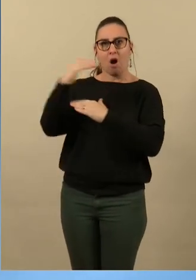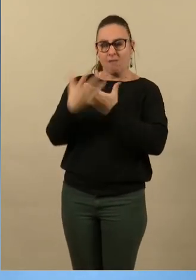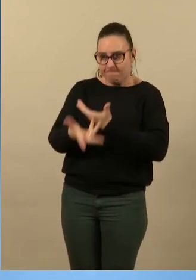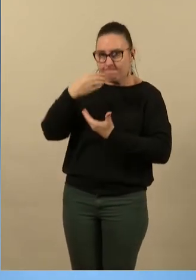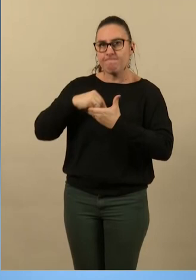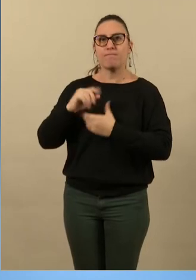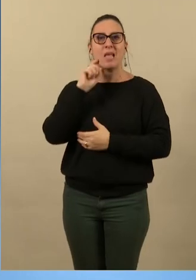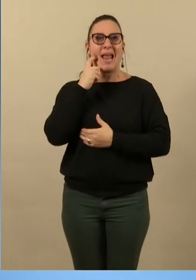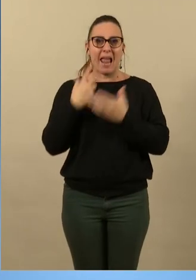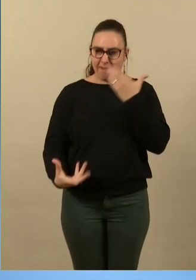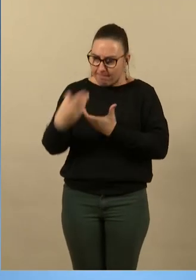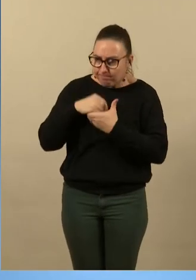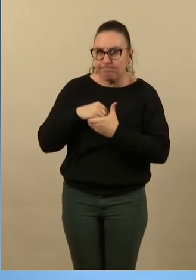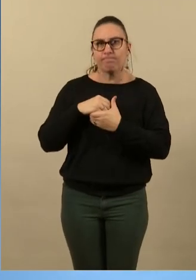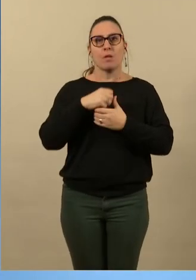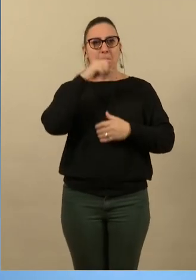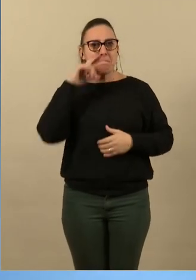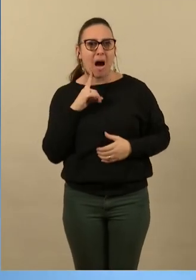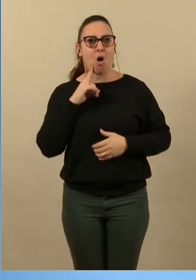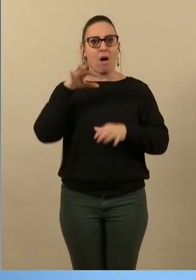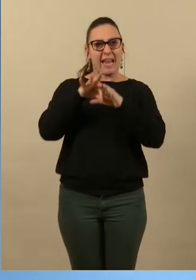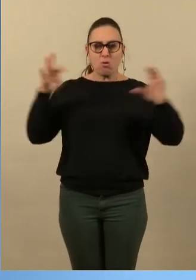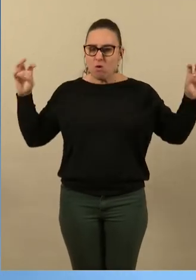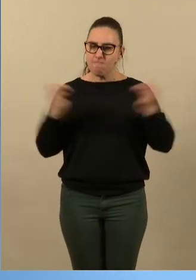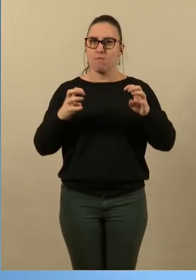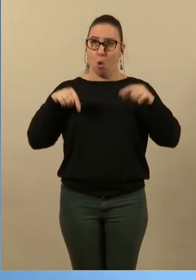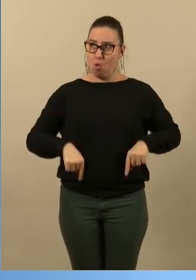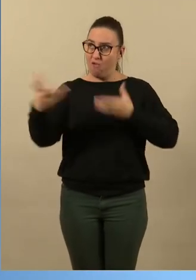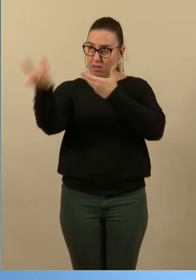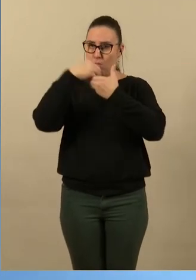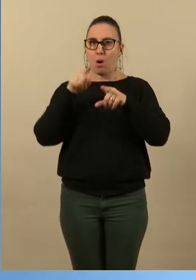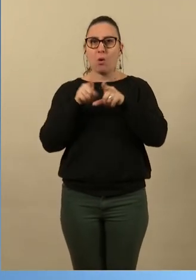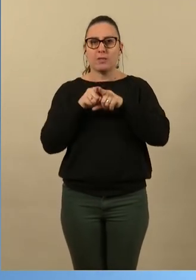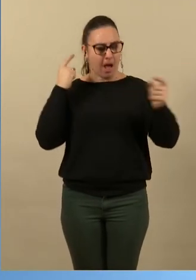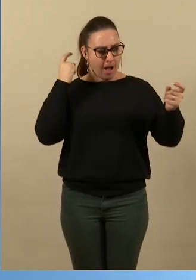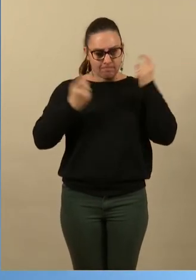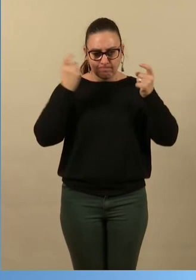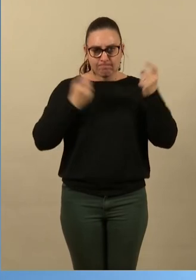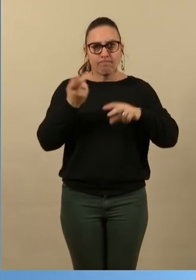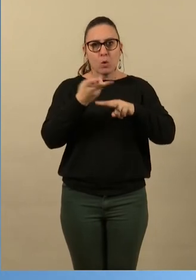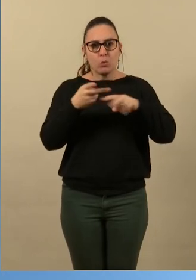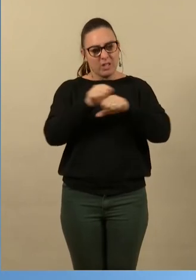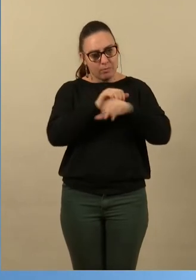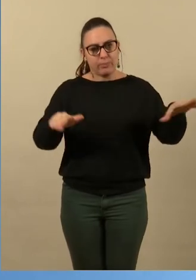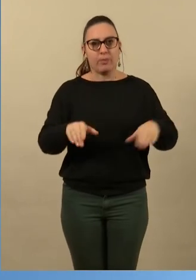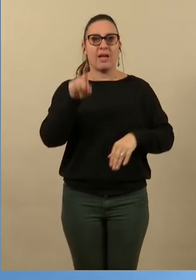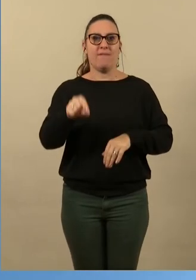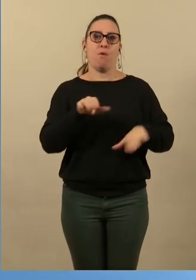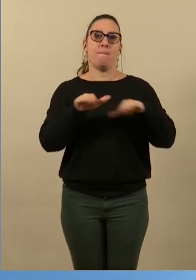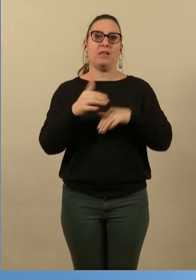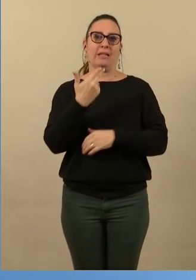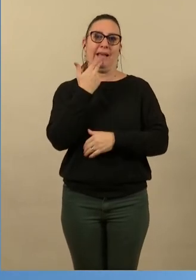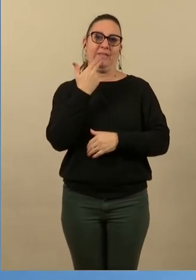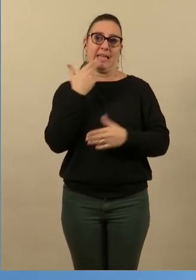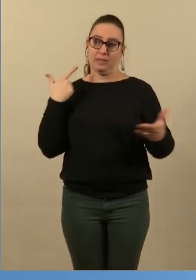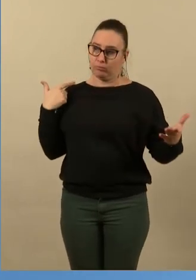élèves les parents les élus le gouvernement pour accélérer le déploiement d'outils et de méthodes dont l'efficacité a montré a